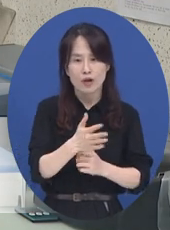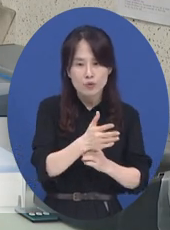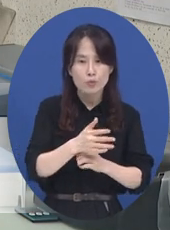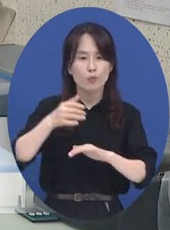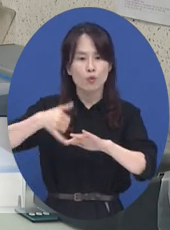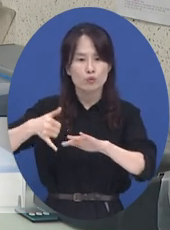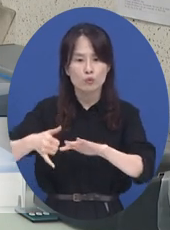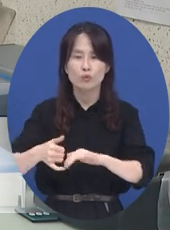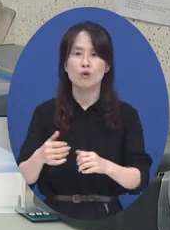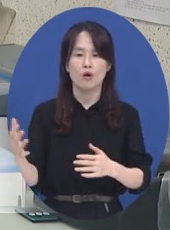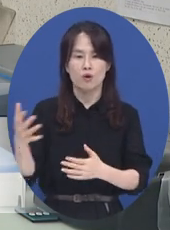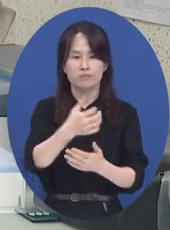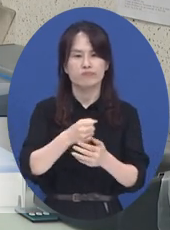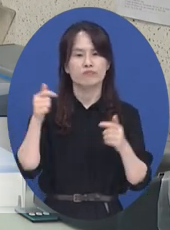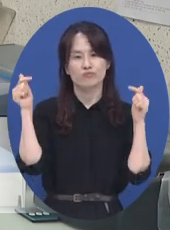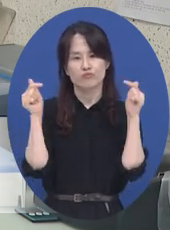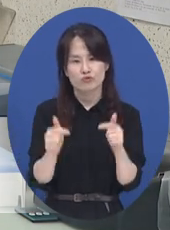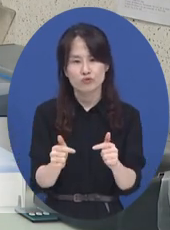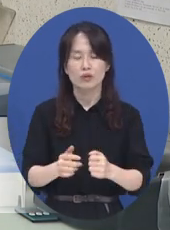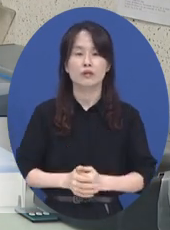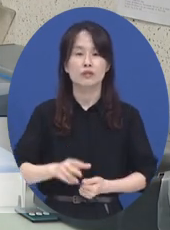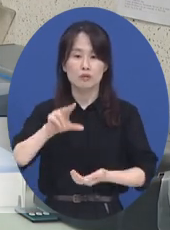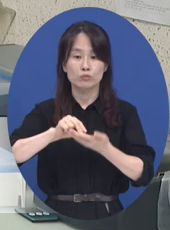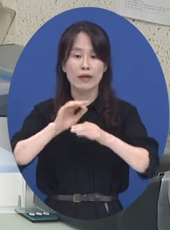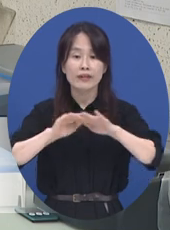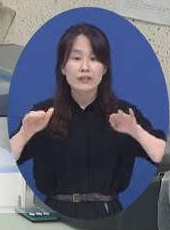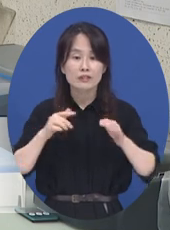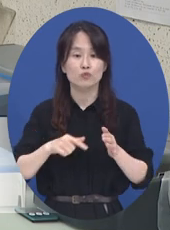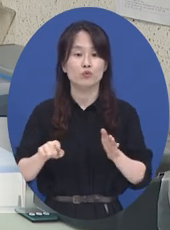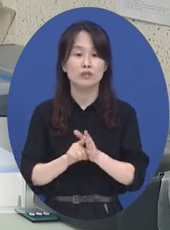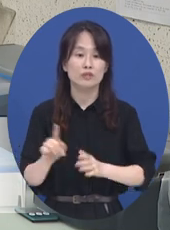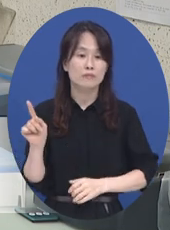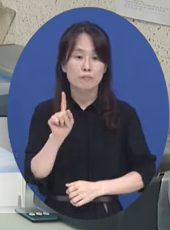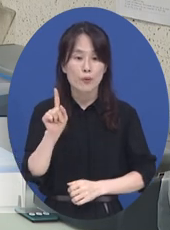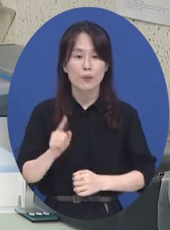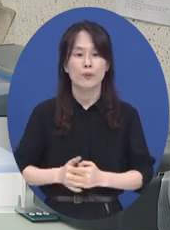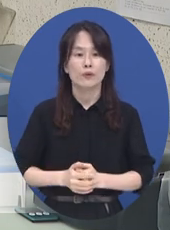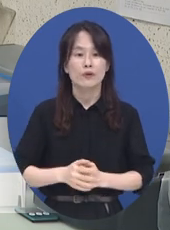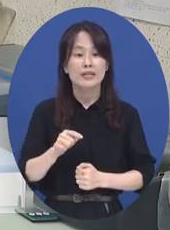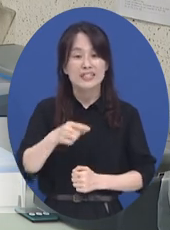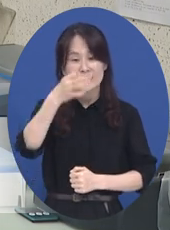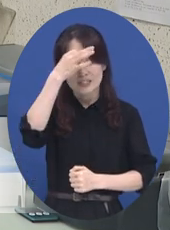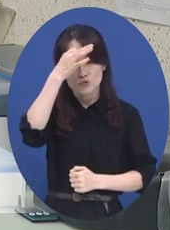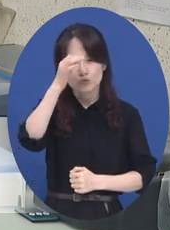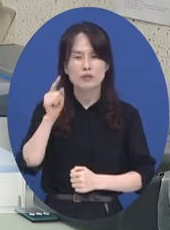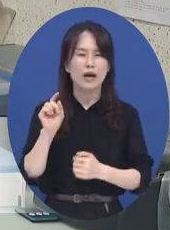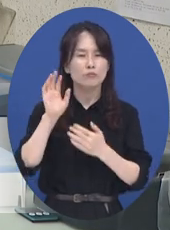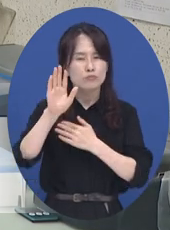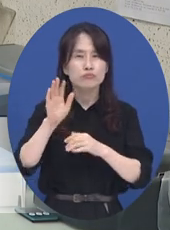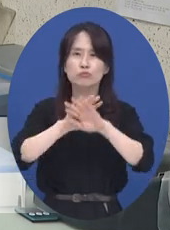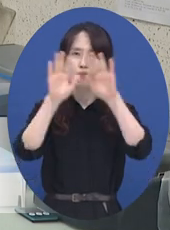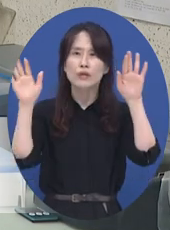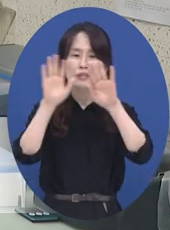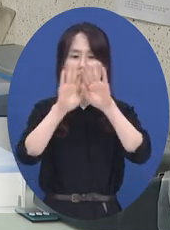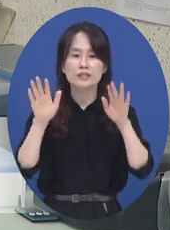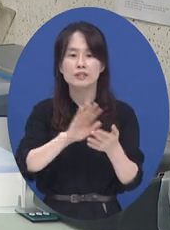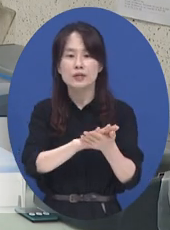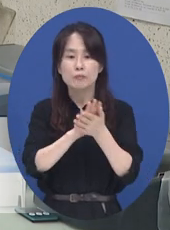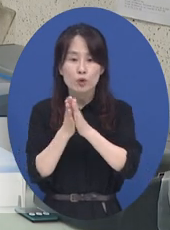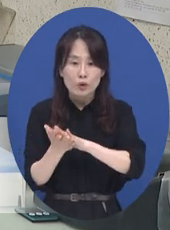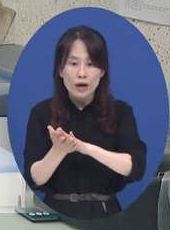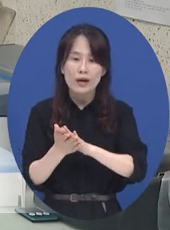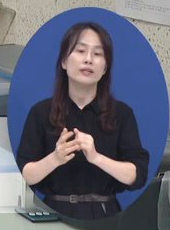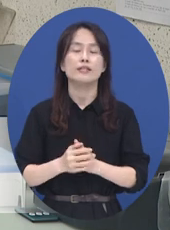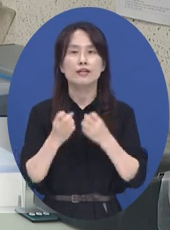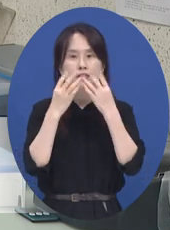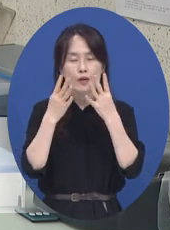농업이든 생산량은 떨어질 것입니다. 이러한 문제를 해결하기 위해서 아쿠아포닉스는 향후 기후변화에 따른